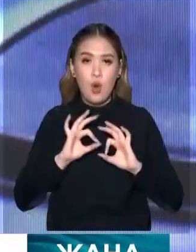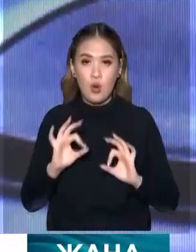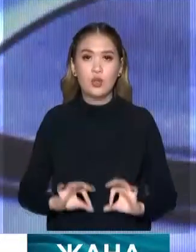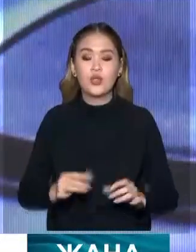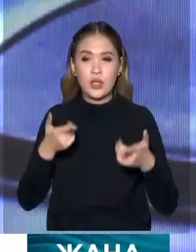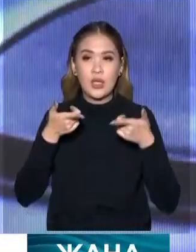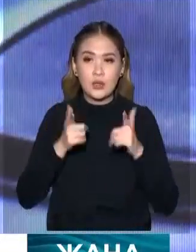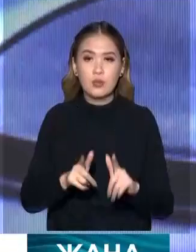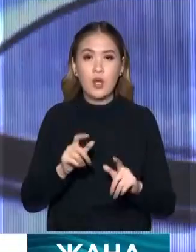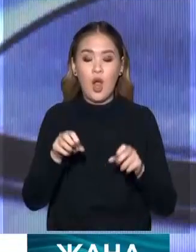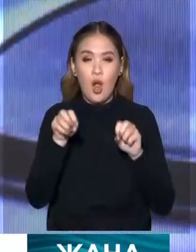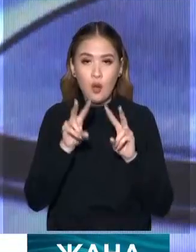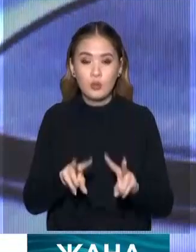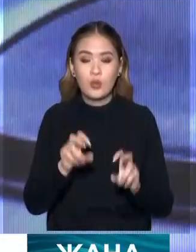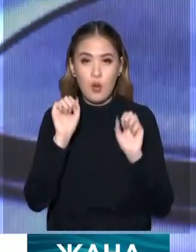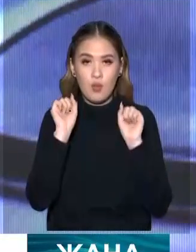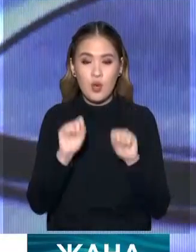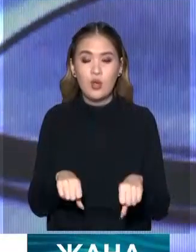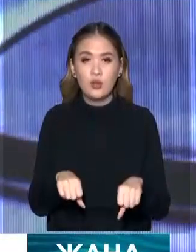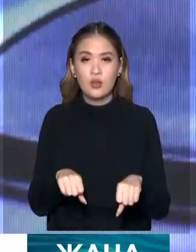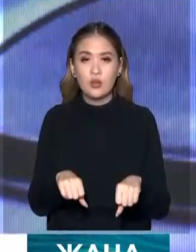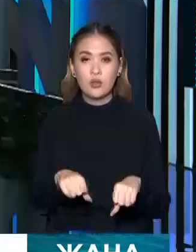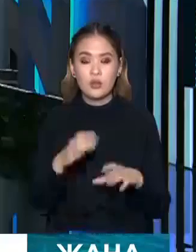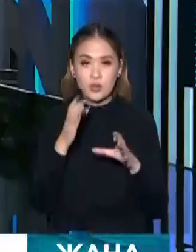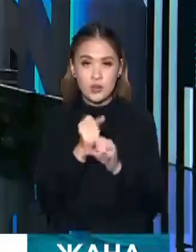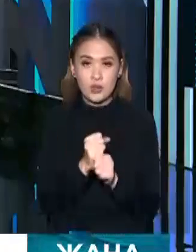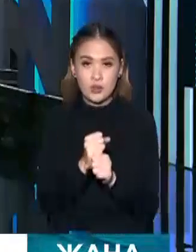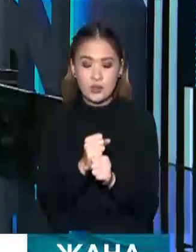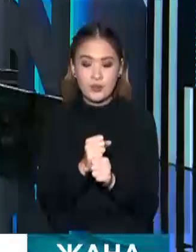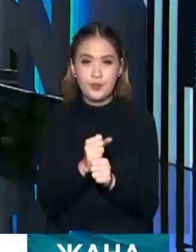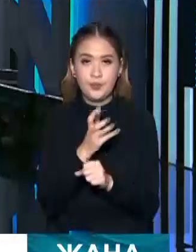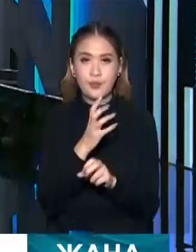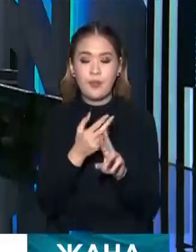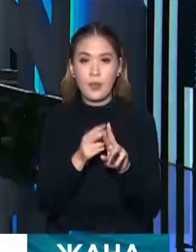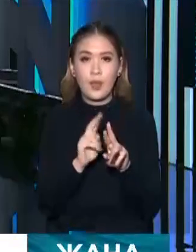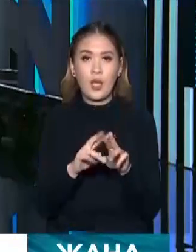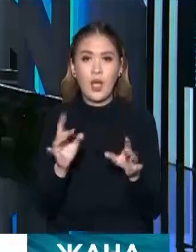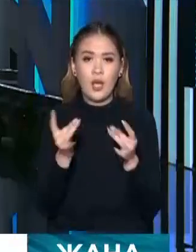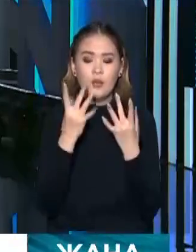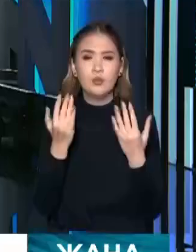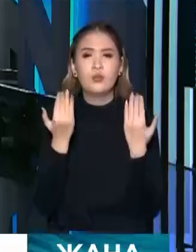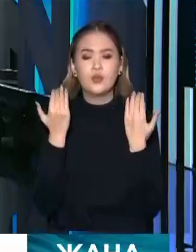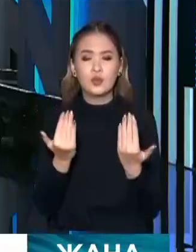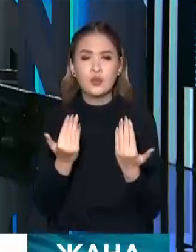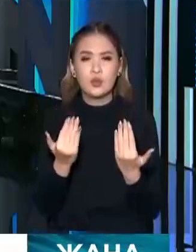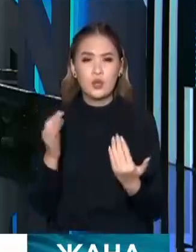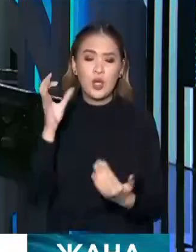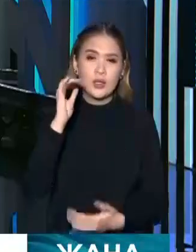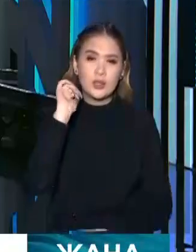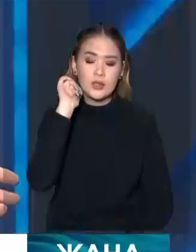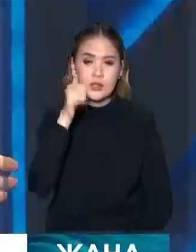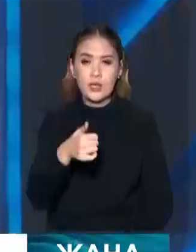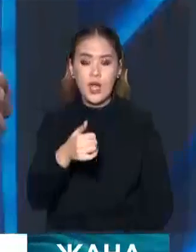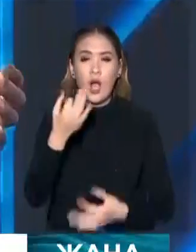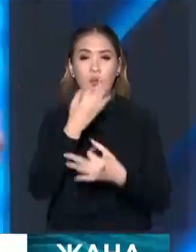келісімімен, өзінің қаулысымен істі қысқартады. Болмайды әрі қарай. Мейрамбай мырза, бүгін не болмаса ертең